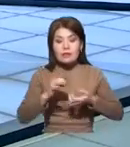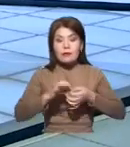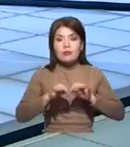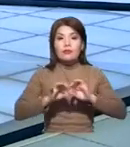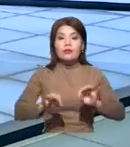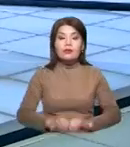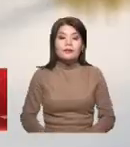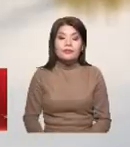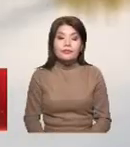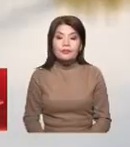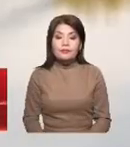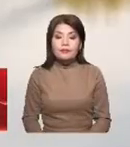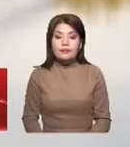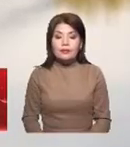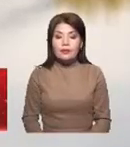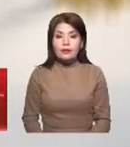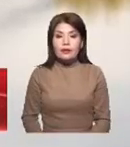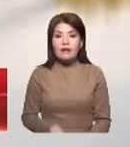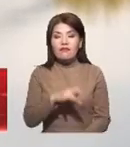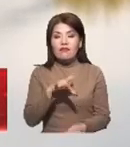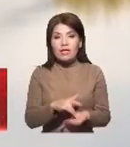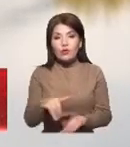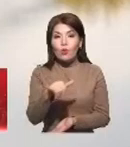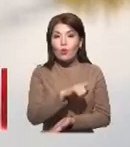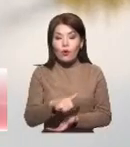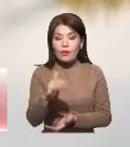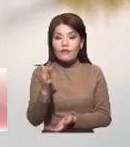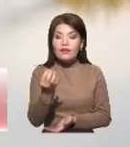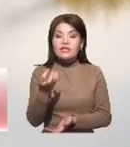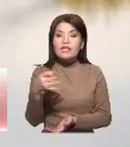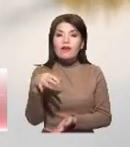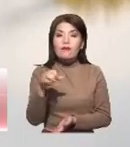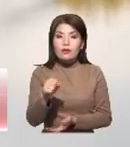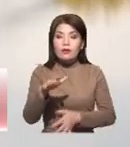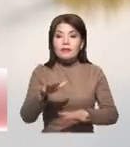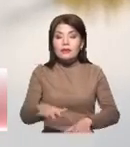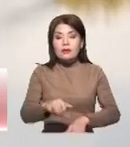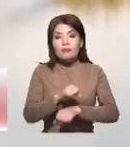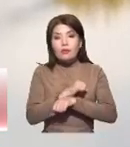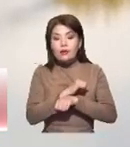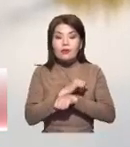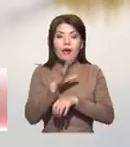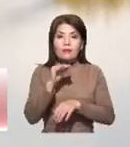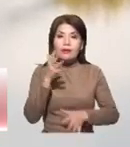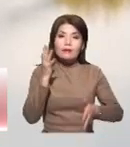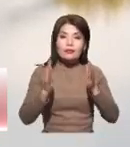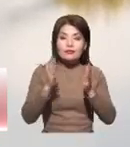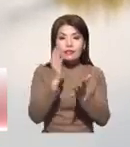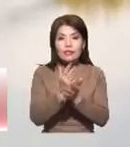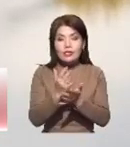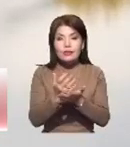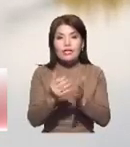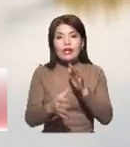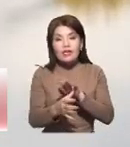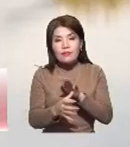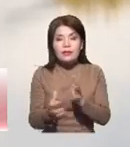Рудометова. Городской пляж в районе Ремзавода – одно из любимых мест отдыха горожан. Здесь есть лес, куда люди ходят собирать грибы, а